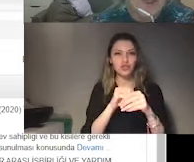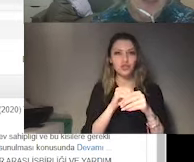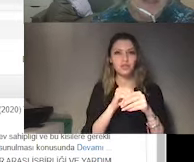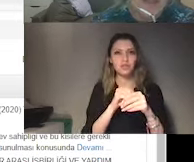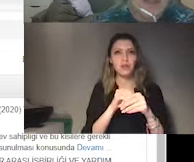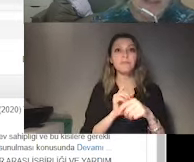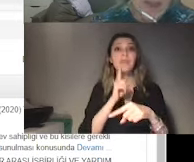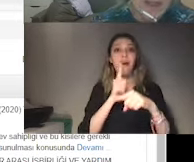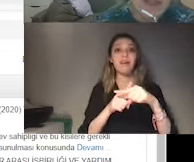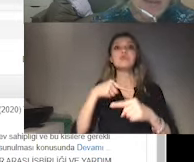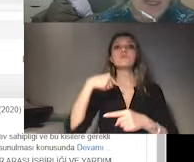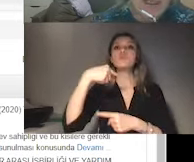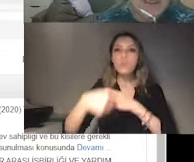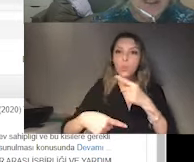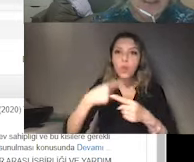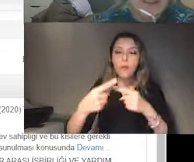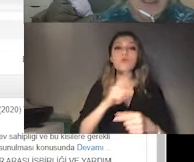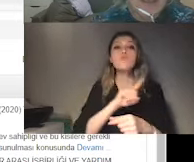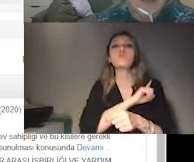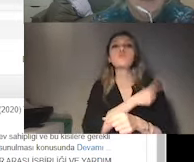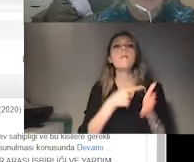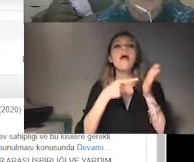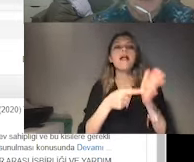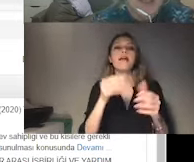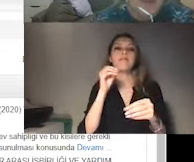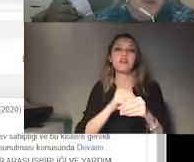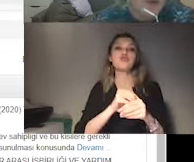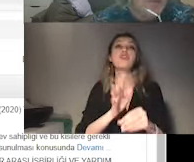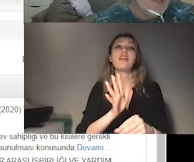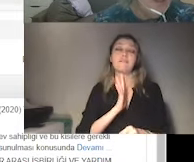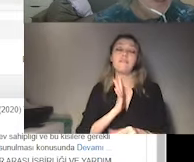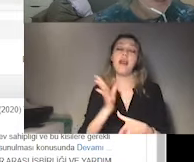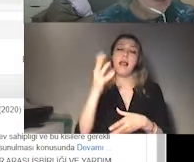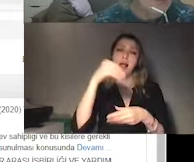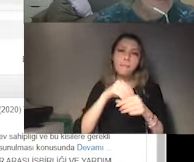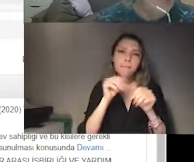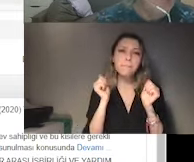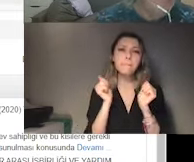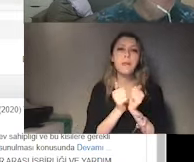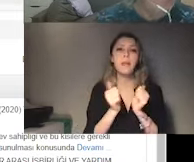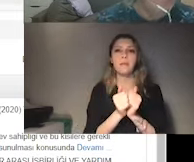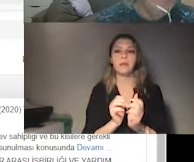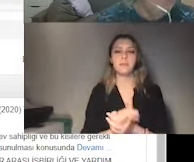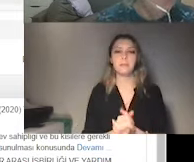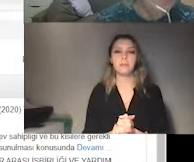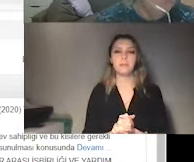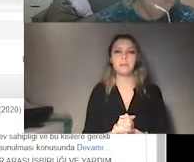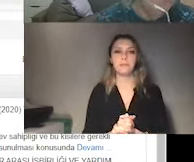sürdürülebilir kalkınma hedeflerinin içerisinde yerini buluyor. Bu